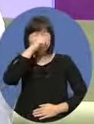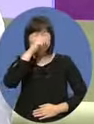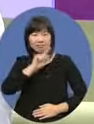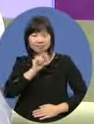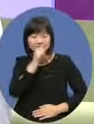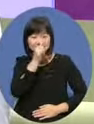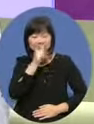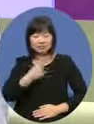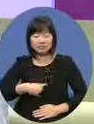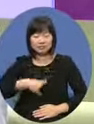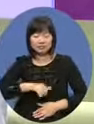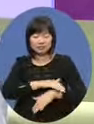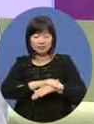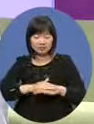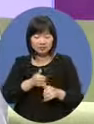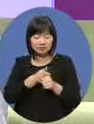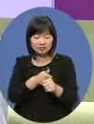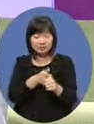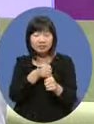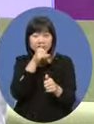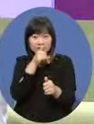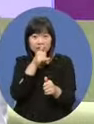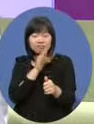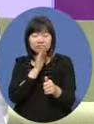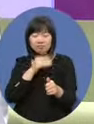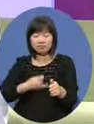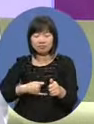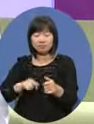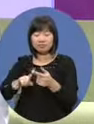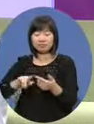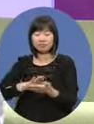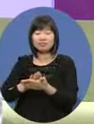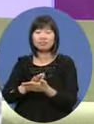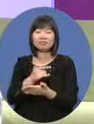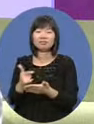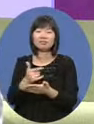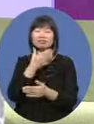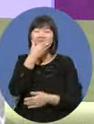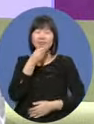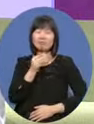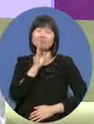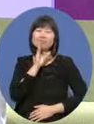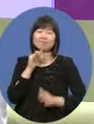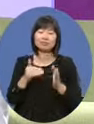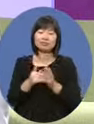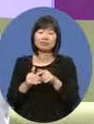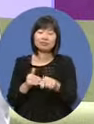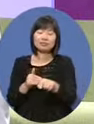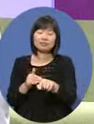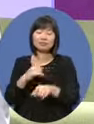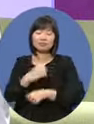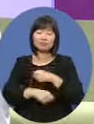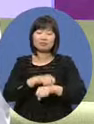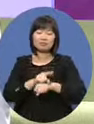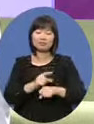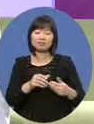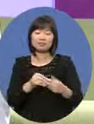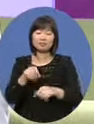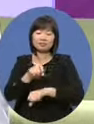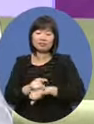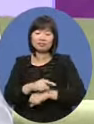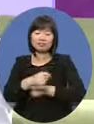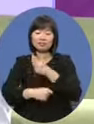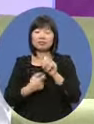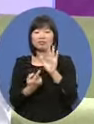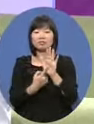있는지 아이를 좀 잘만 따라가 주셔도 아이들은 그 놀이에서 너무너무 행복해요. 네. 그리고 그거에서 자율성 주도성이라는 것이